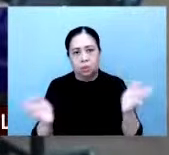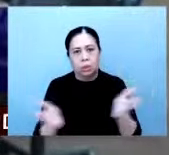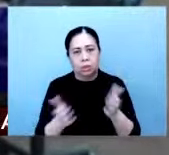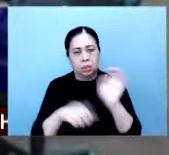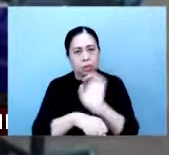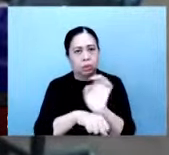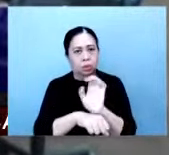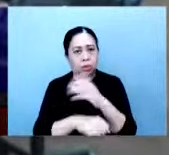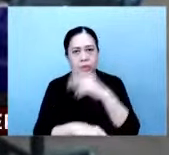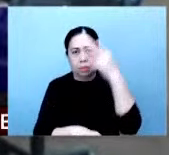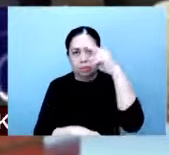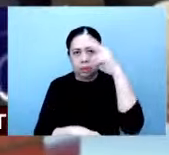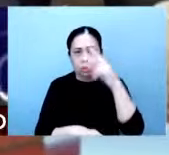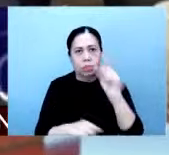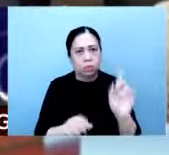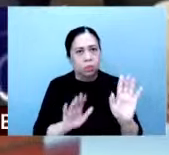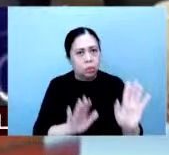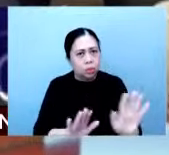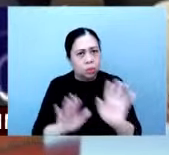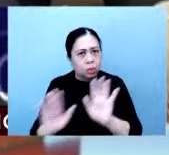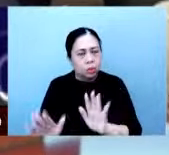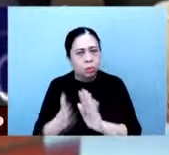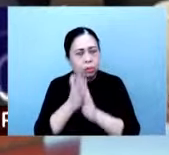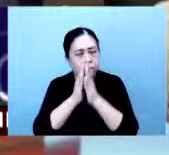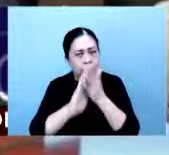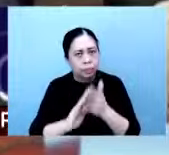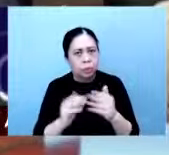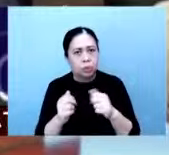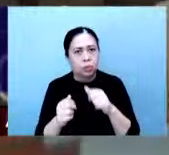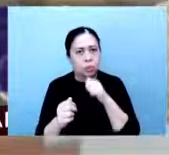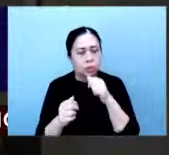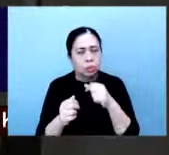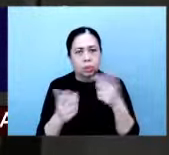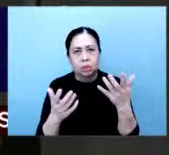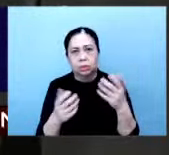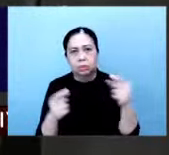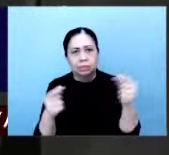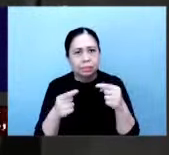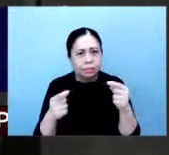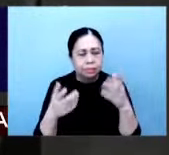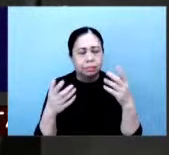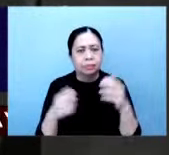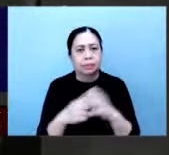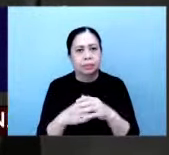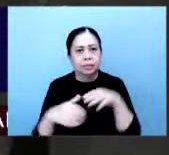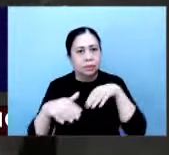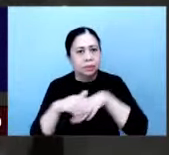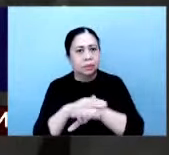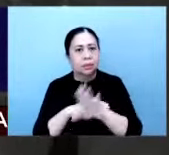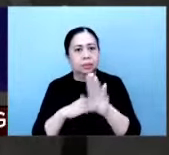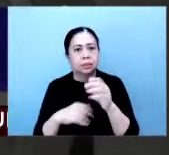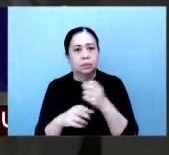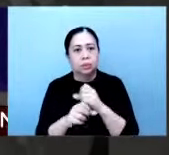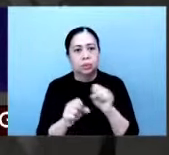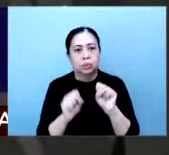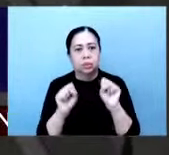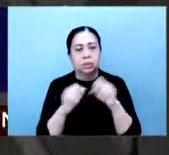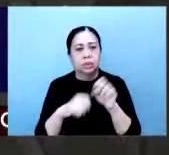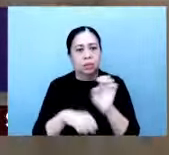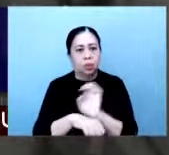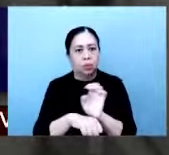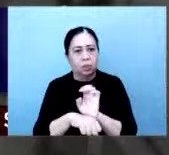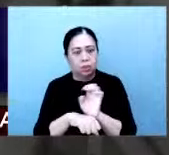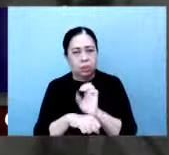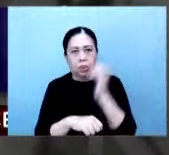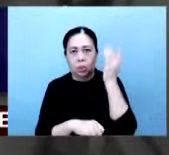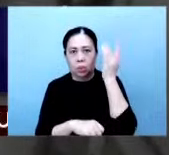at Mexico na daanin sa mapayapang solusyon ang hindi pagkakaunawaan ang pagsalakay ng mga security Agent ng Ecuador ay dahil